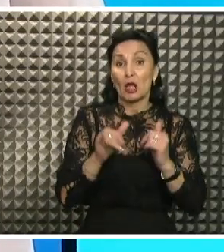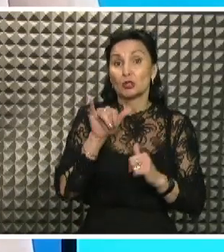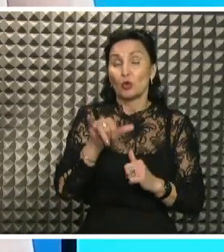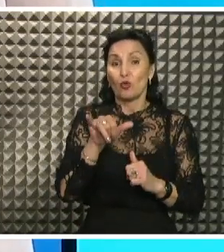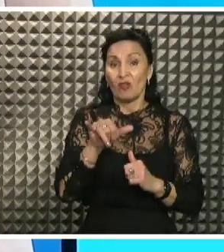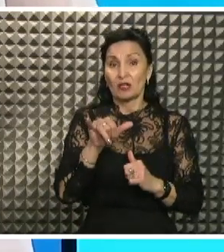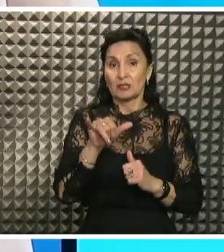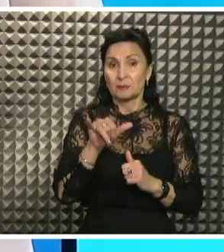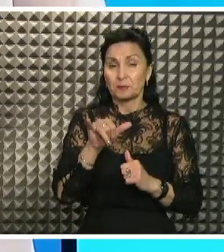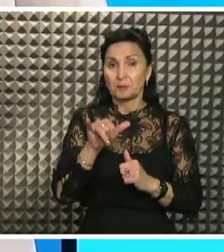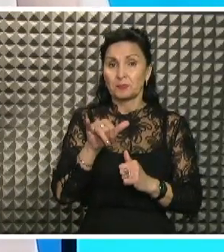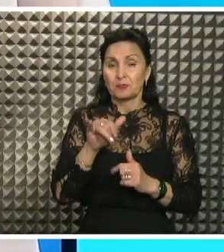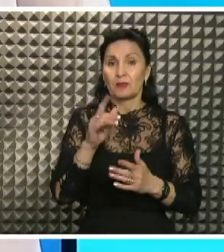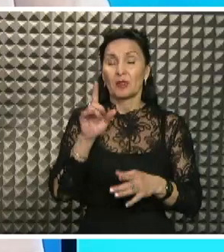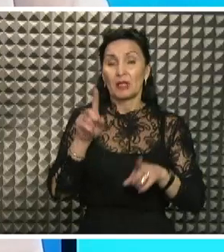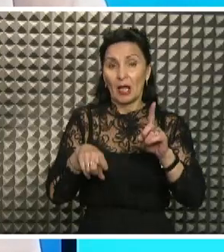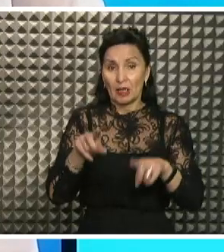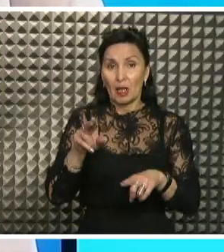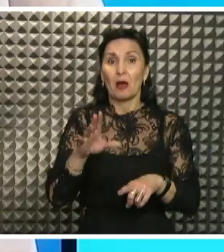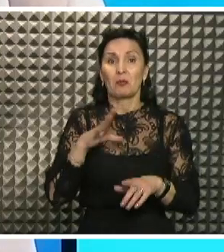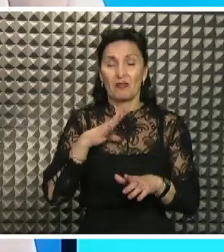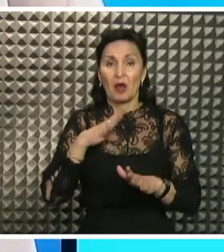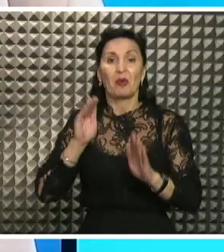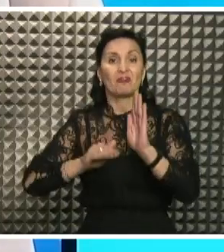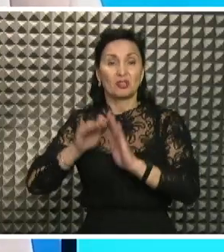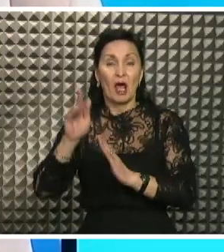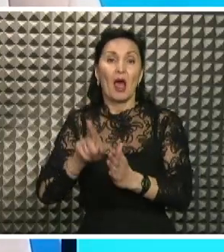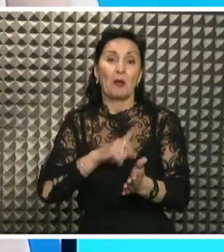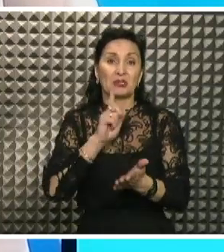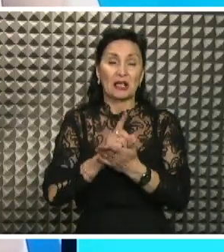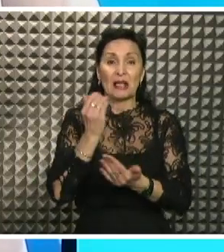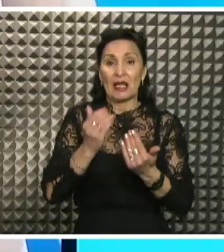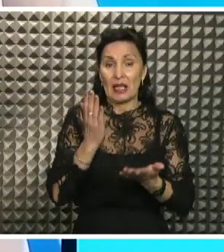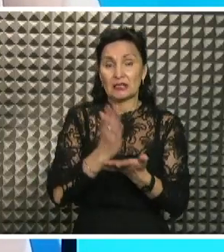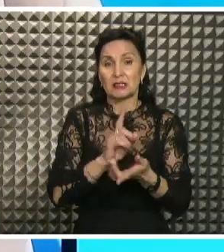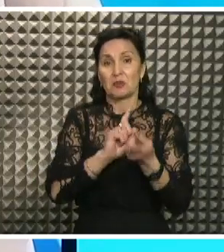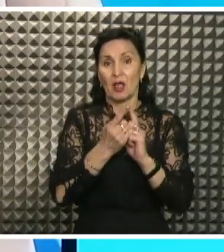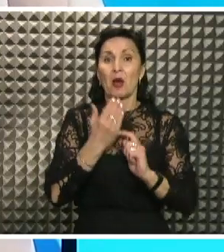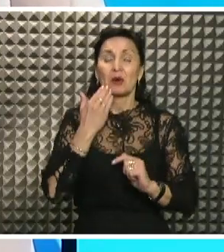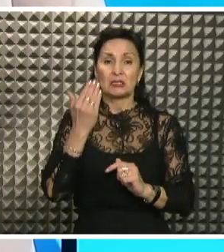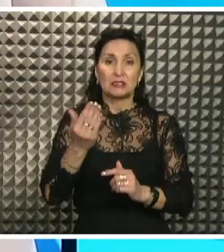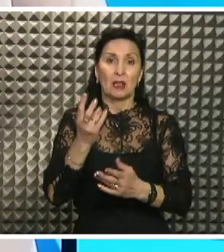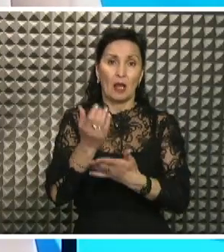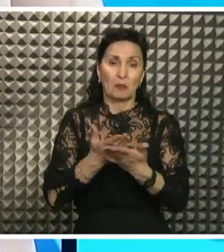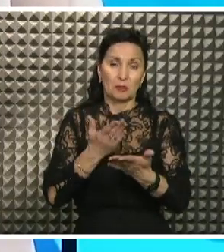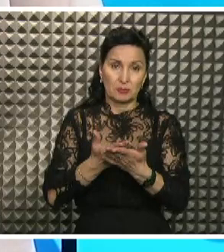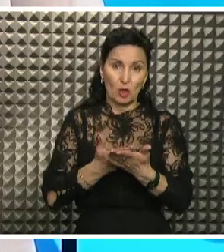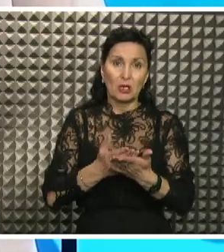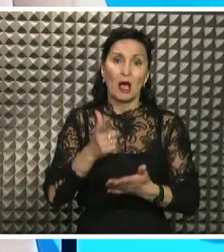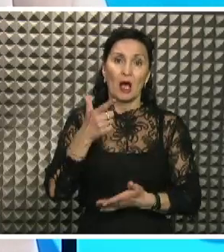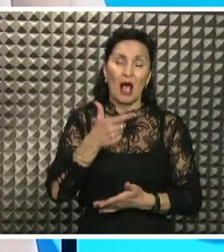вас есть изменения, иногда при паразитозах повышается, обязательно, если есть изменения, обратиться на консультацию к